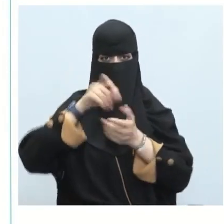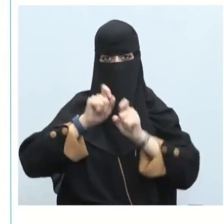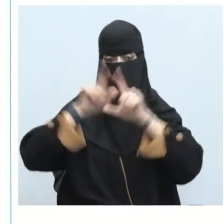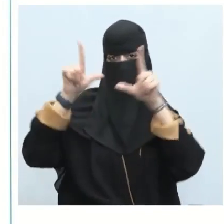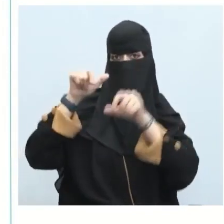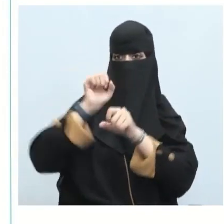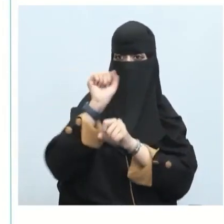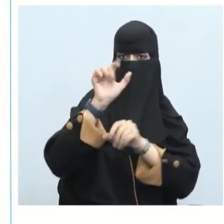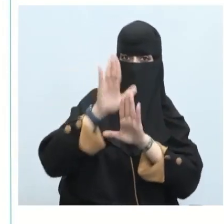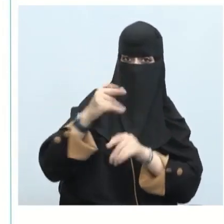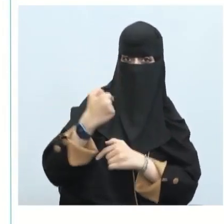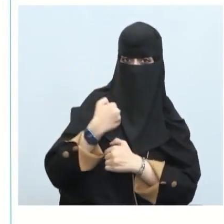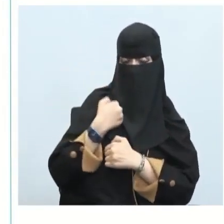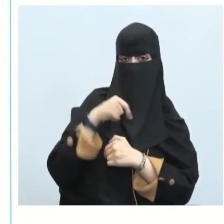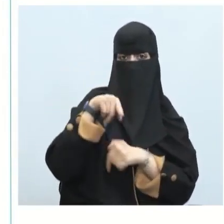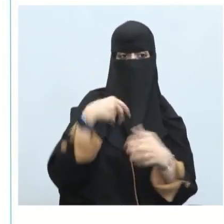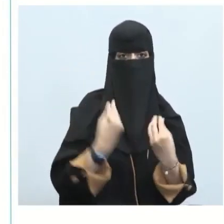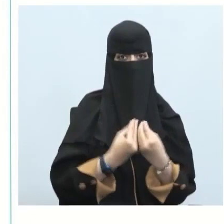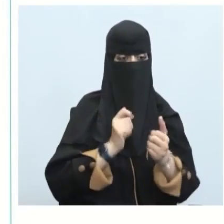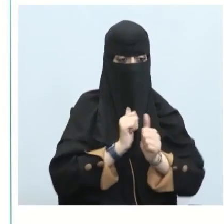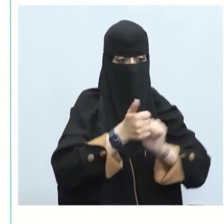الخاص بك على مع